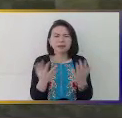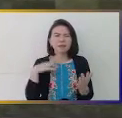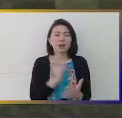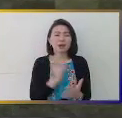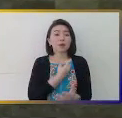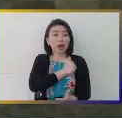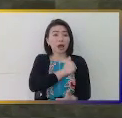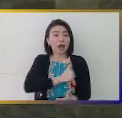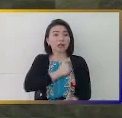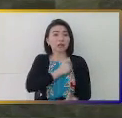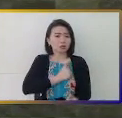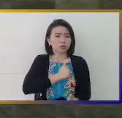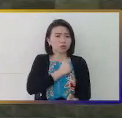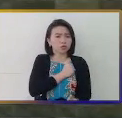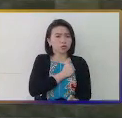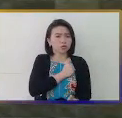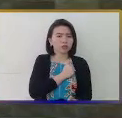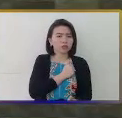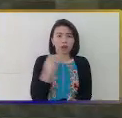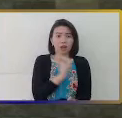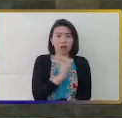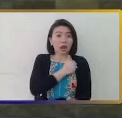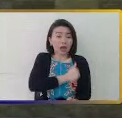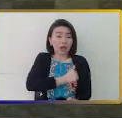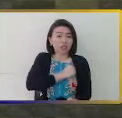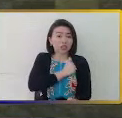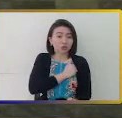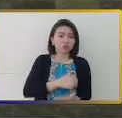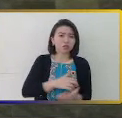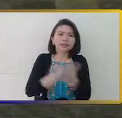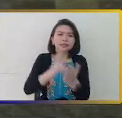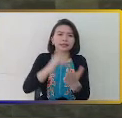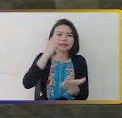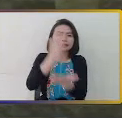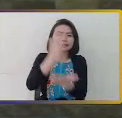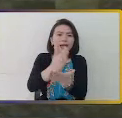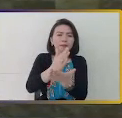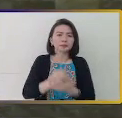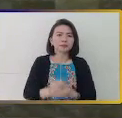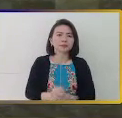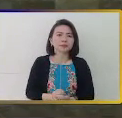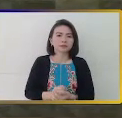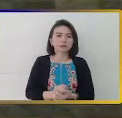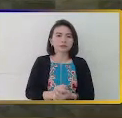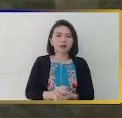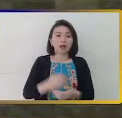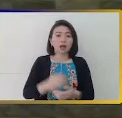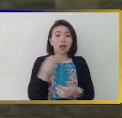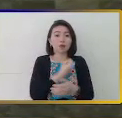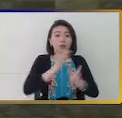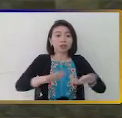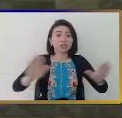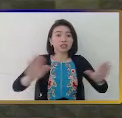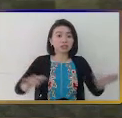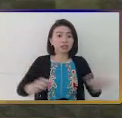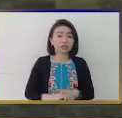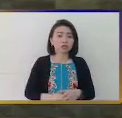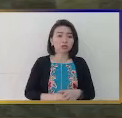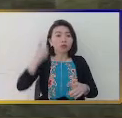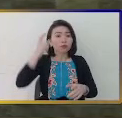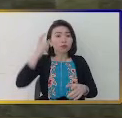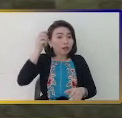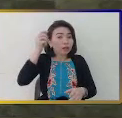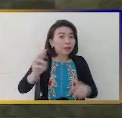attitudes. Yung mga attitudes po natin ang siyang humahadlang sa ating mga anak para makilala nila ang totoong Diyos